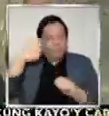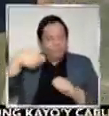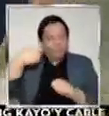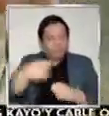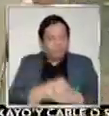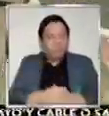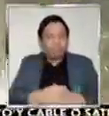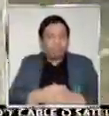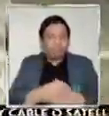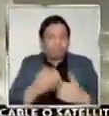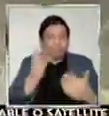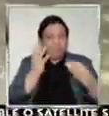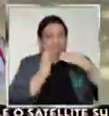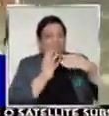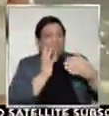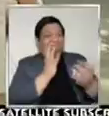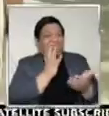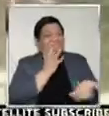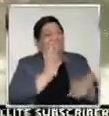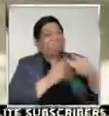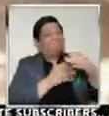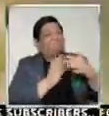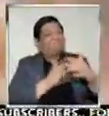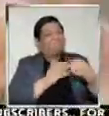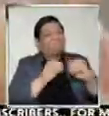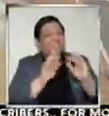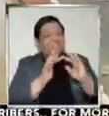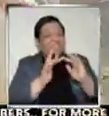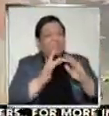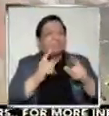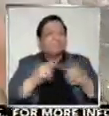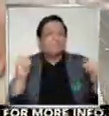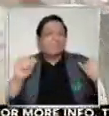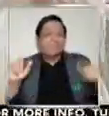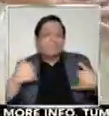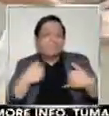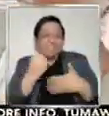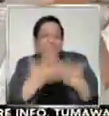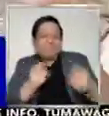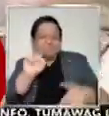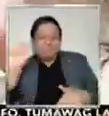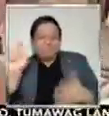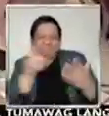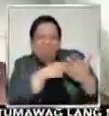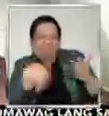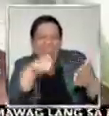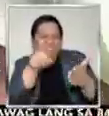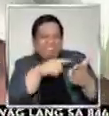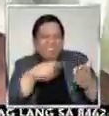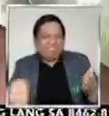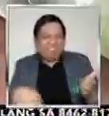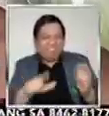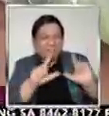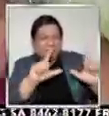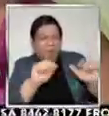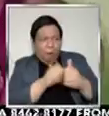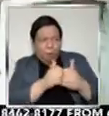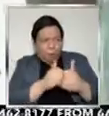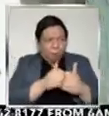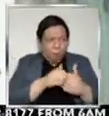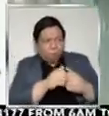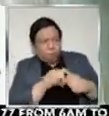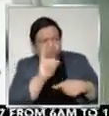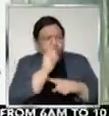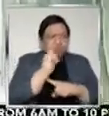man online, hindi rin nakalusot sa mga basher ang kanilang video. Paano daw ba sila nakapag-shoot ng music